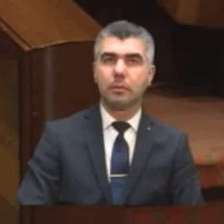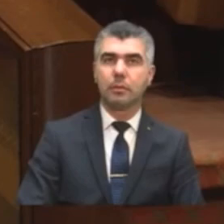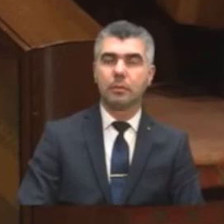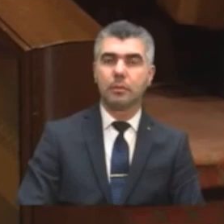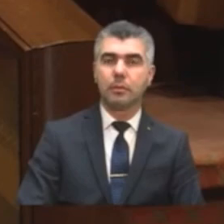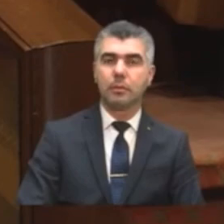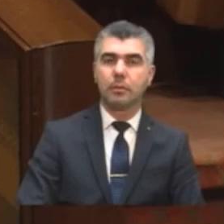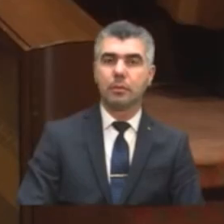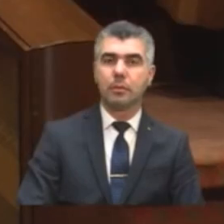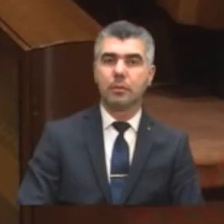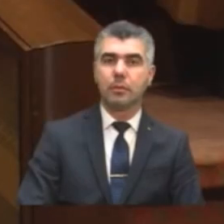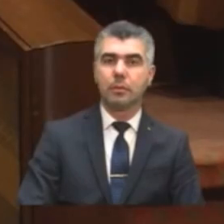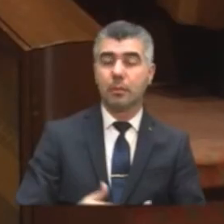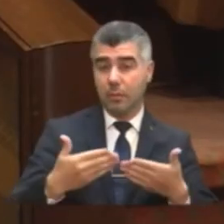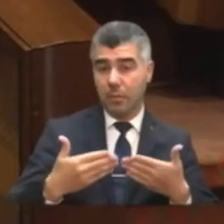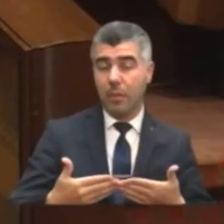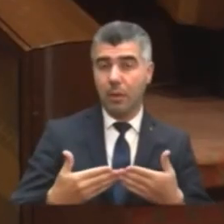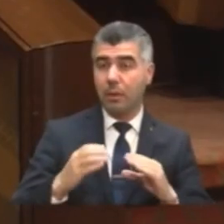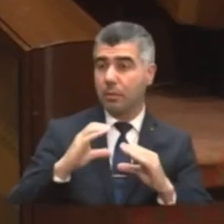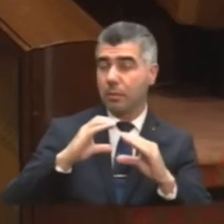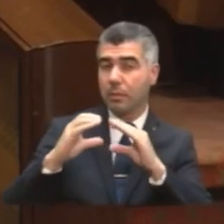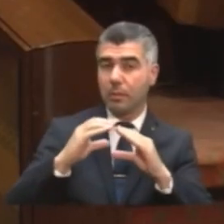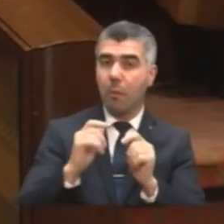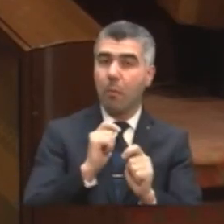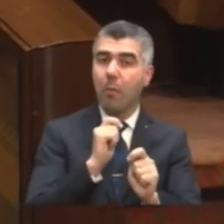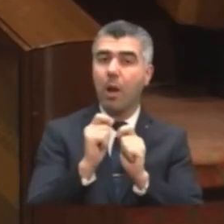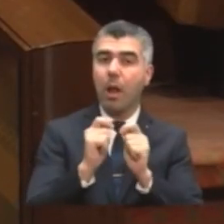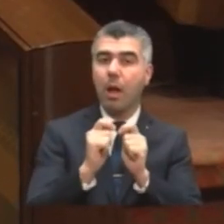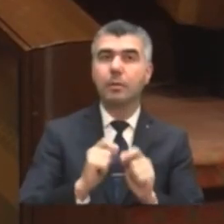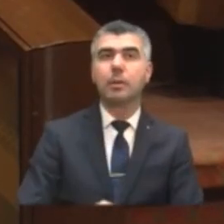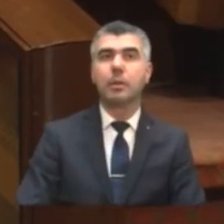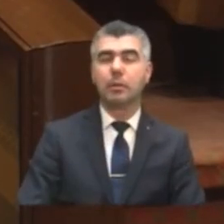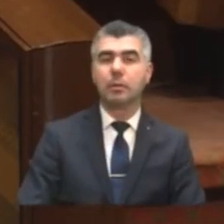واش حنا في فضاء للكلام والنقاش ام في فضاء